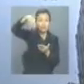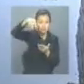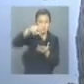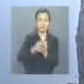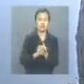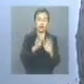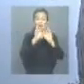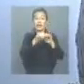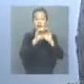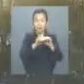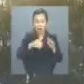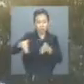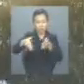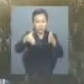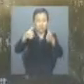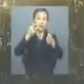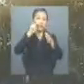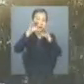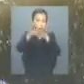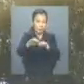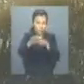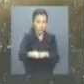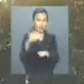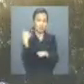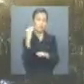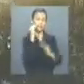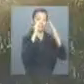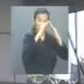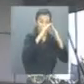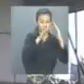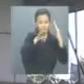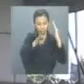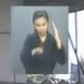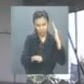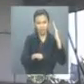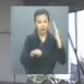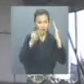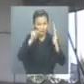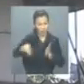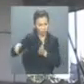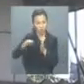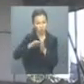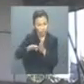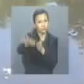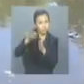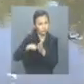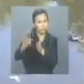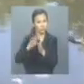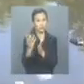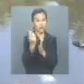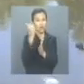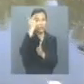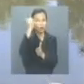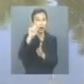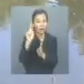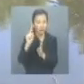ปริมาณน้ำในคลองลดต่ำกว่าพื้นบ้านของชาวริมคลองและกระแสน้ำในคลองไหลเร็วขึ้นชาวบ้านบอกว่าสาเหตุมาจากเจ้าหน้าที่เร่งสูบ